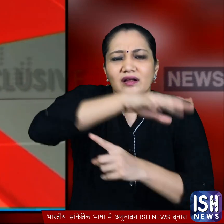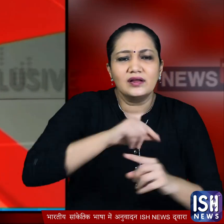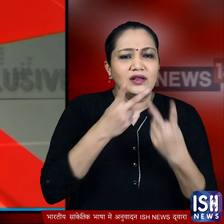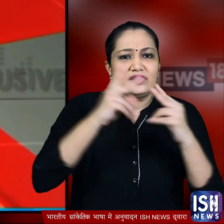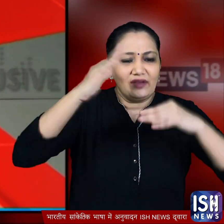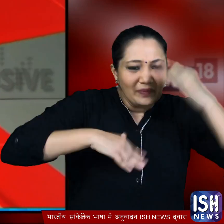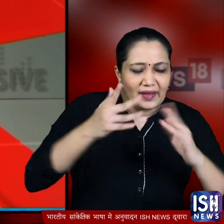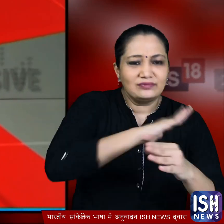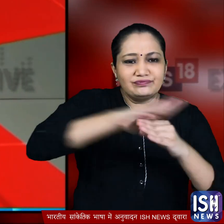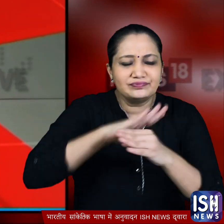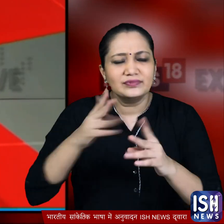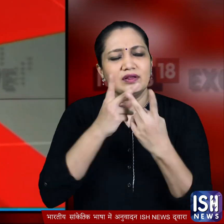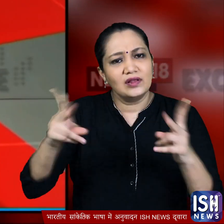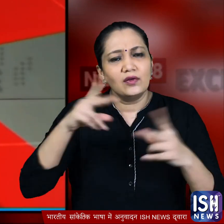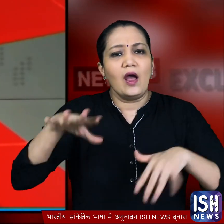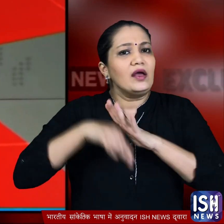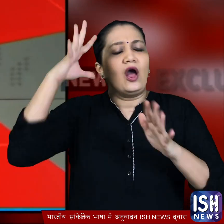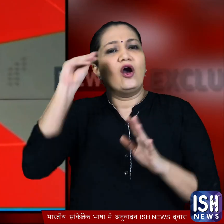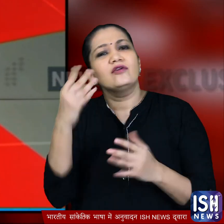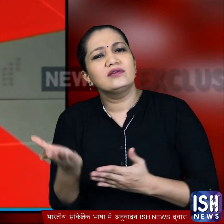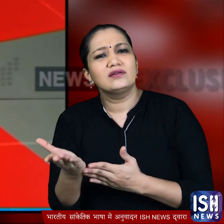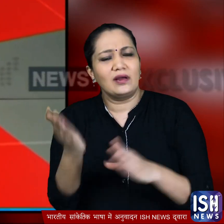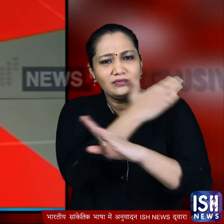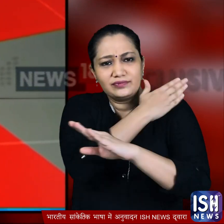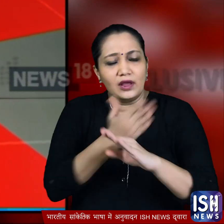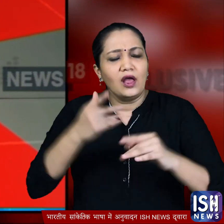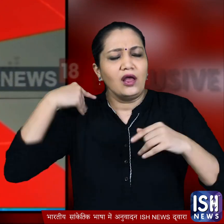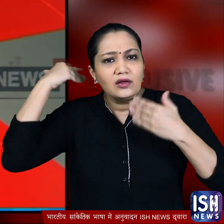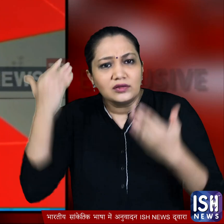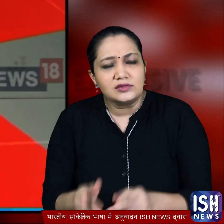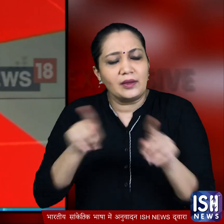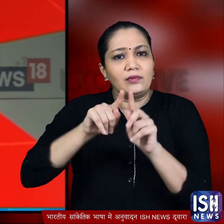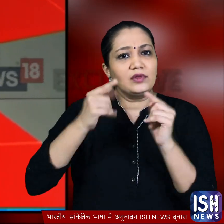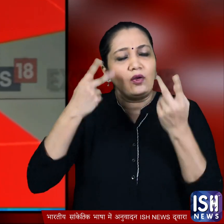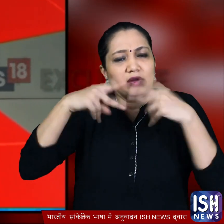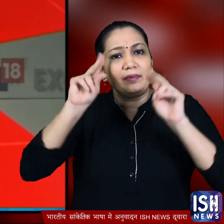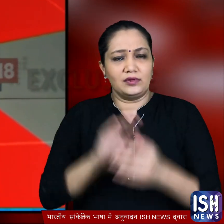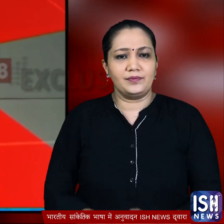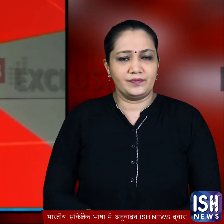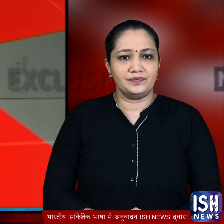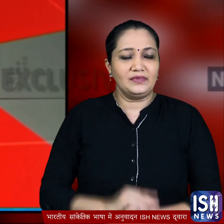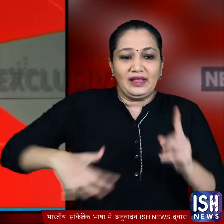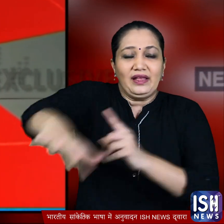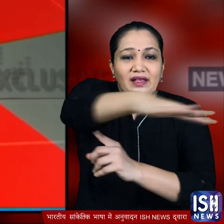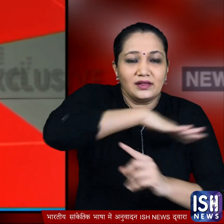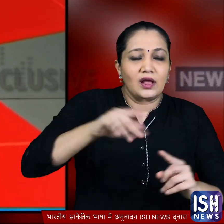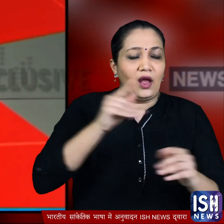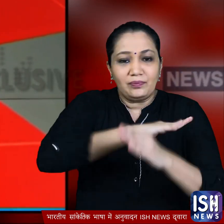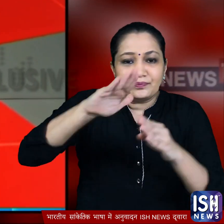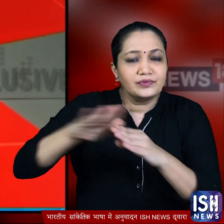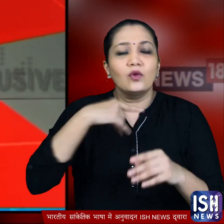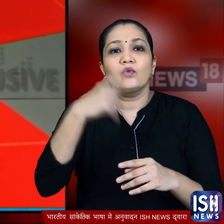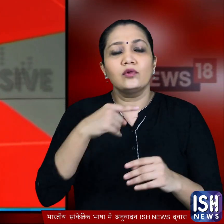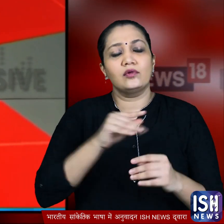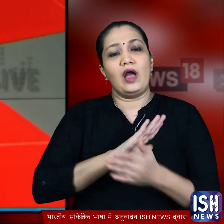से अतिक्रमण हटाने का प्रशासन को तो होश भी तभी आता है जब टोंक जिले की तरह पानी सिर के ऊपर चला जाए, जहां चारागाह की जमीन से अतिक्रमण